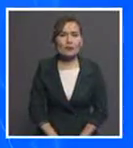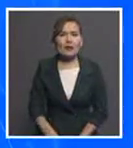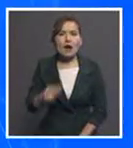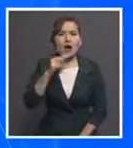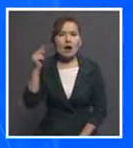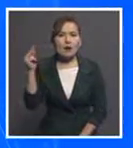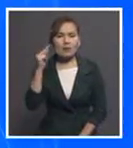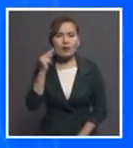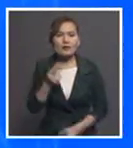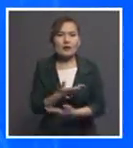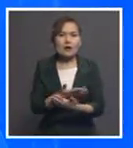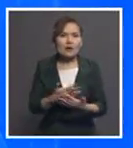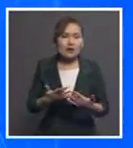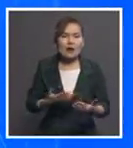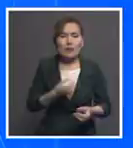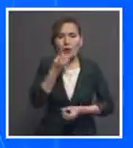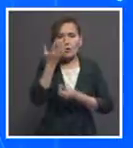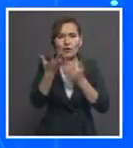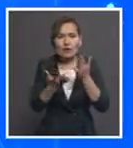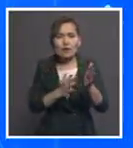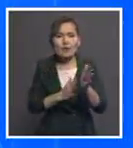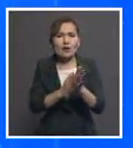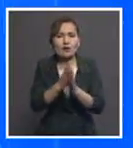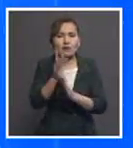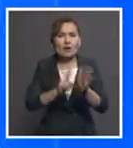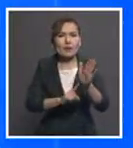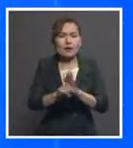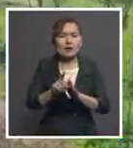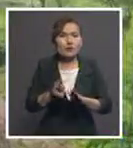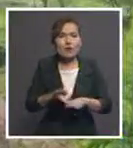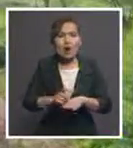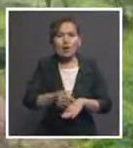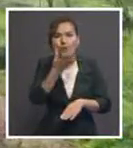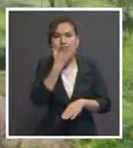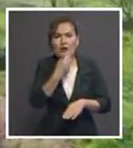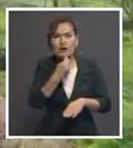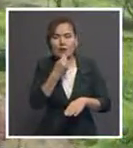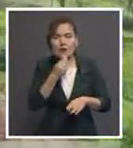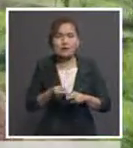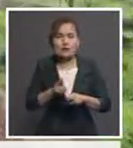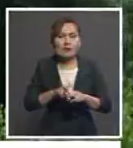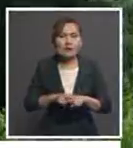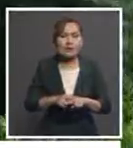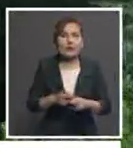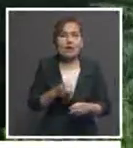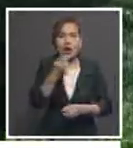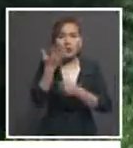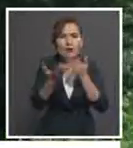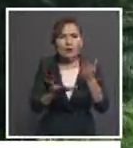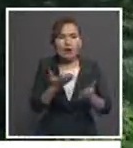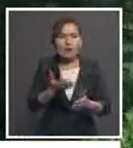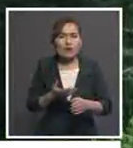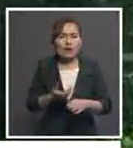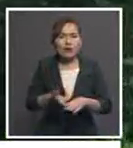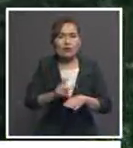Қытайда алуан түрлі өсімдіктер гүл ашты. Көздің жауын алатын әдемі құбылысты жергілікті тұрғындар мен туристер қызықтап жатыр. Айналадан көктемнің